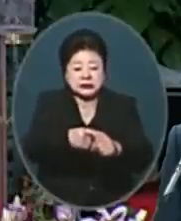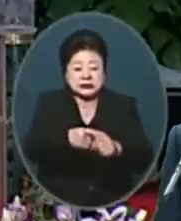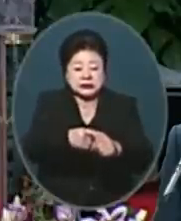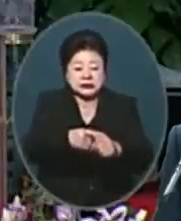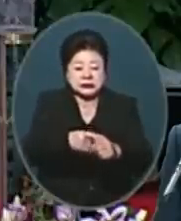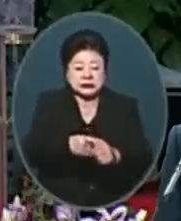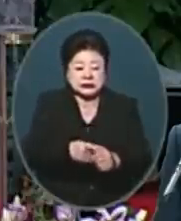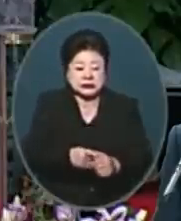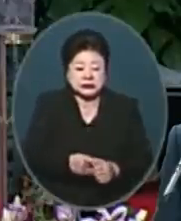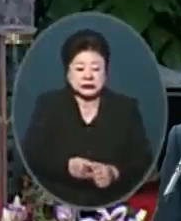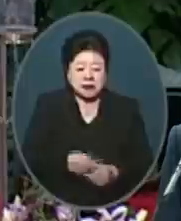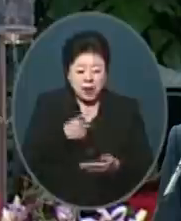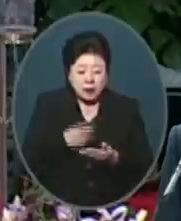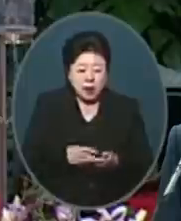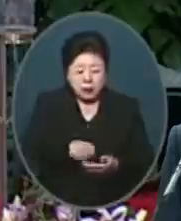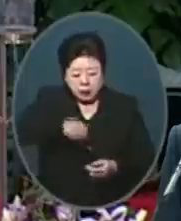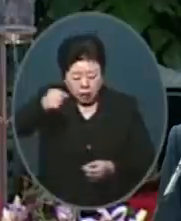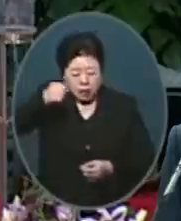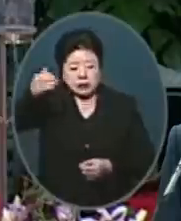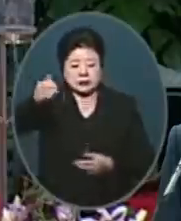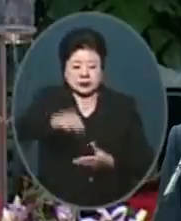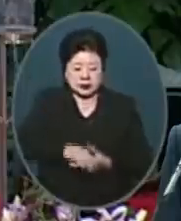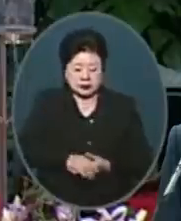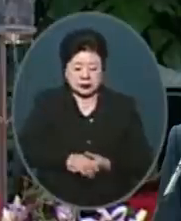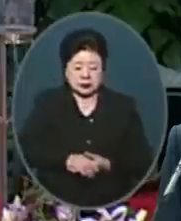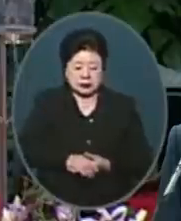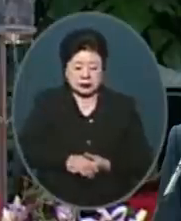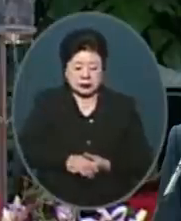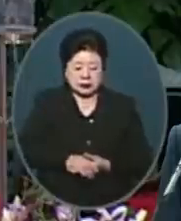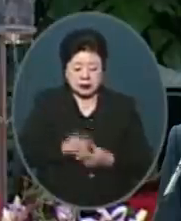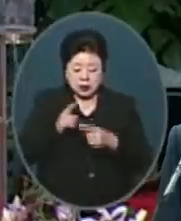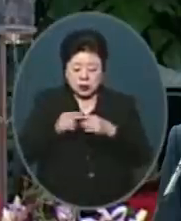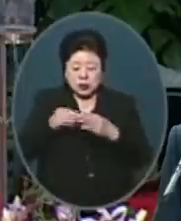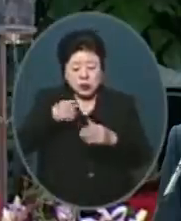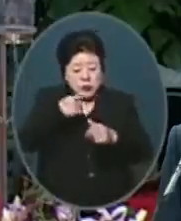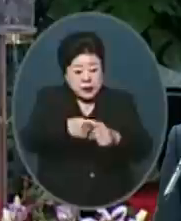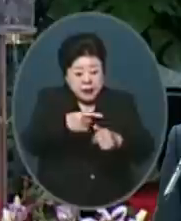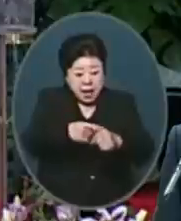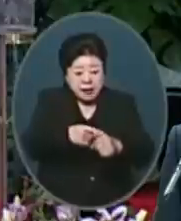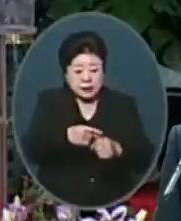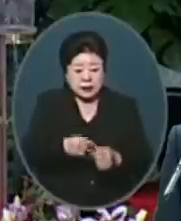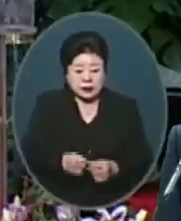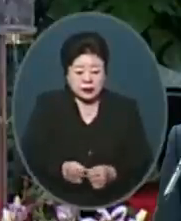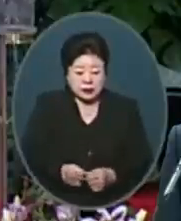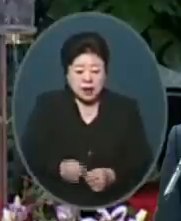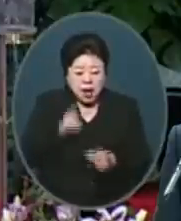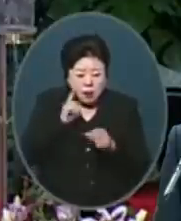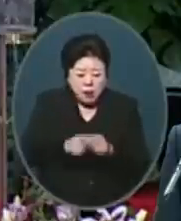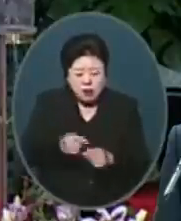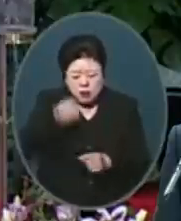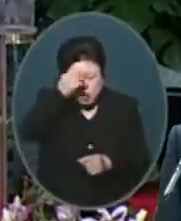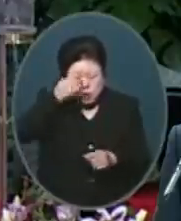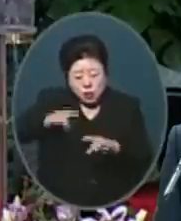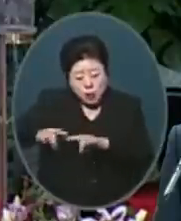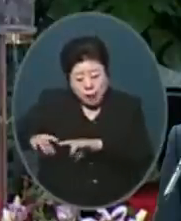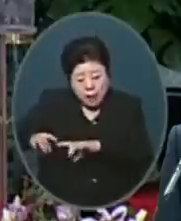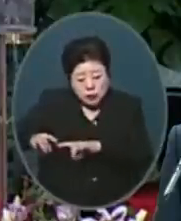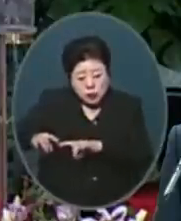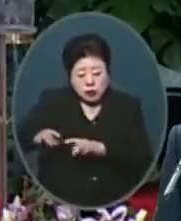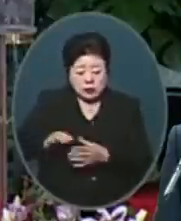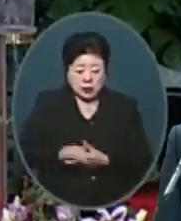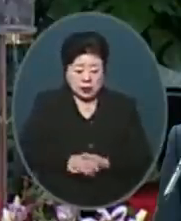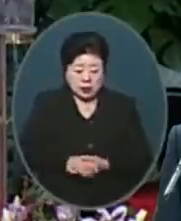수많은 법을 관철시켰습니다. 그런데 어느 날 교회를 핍박하려는 목적으로 기독교 방송을 보고